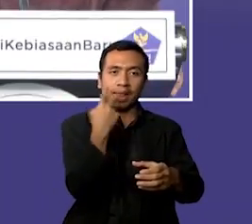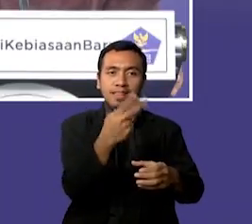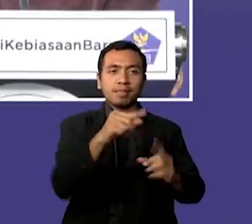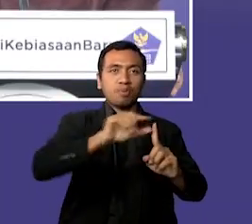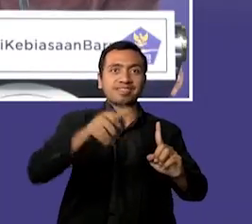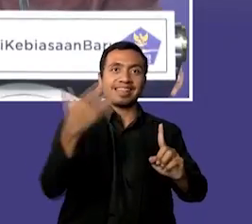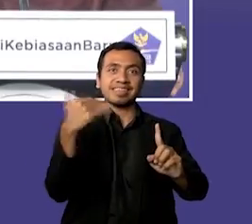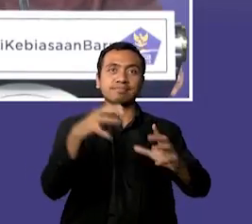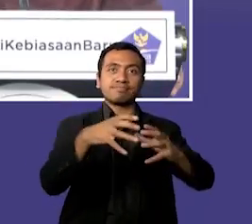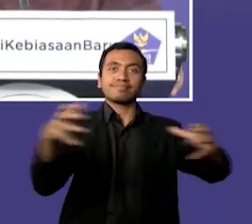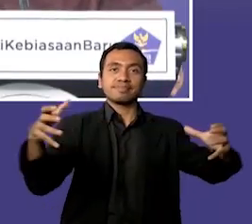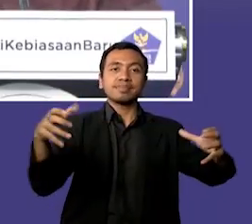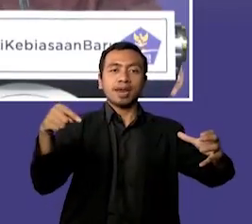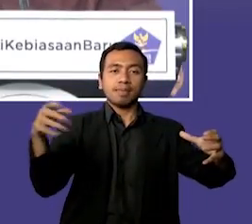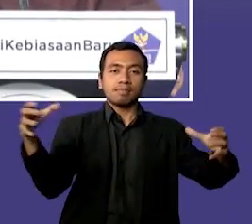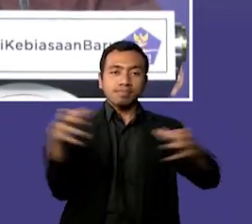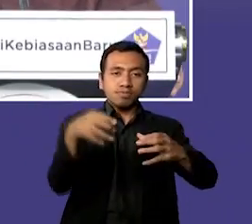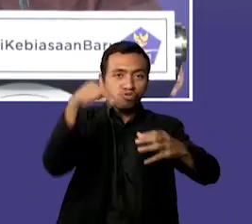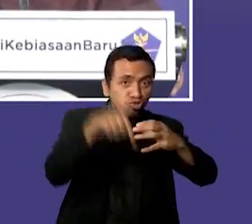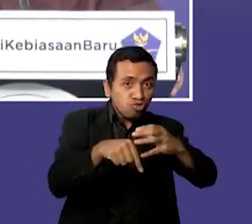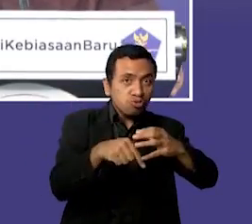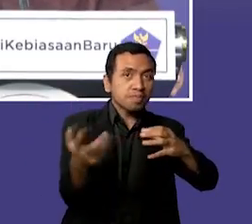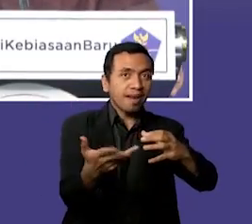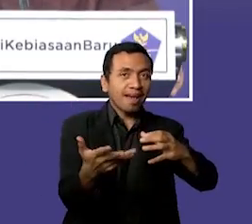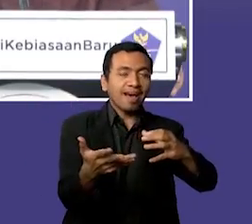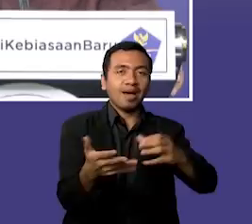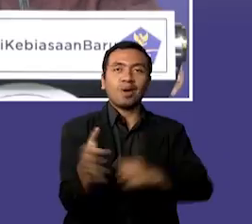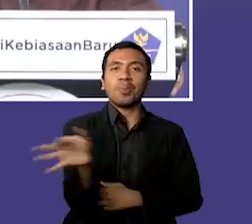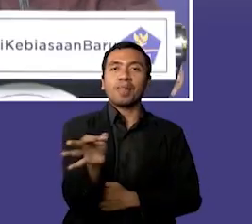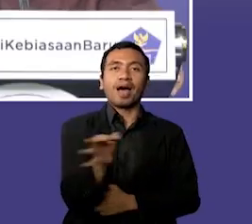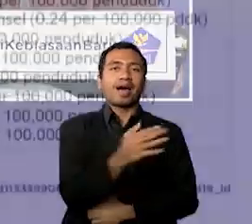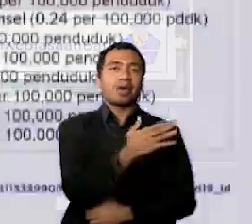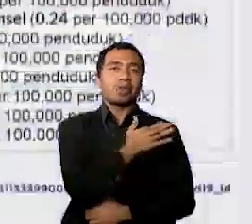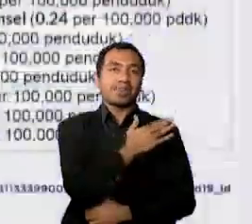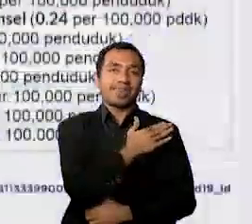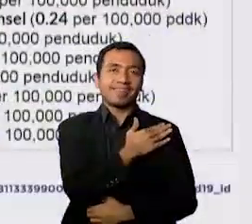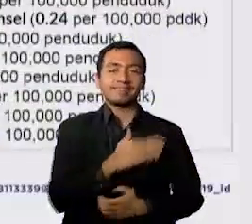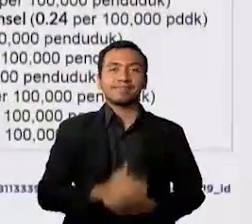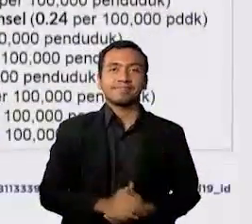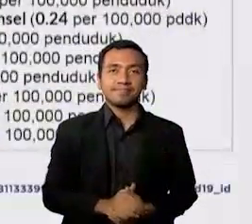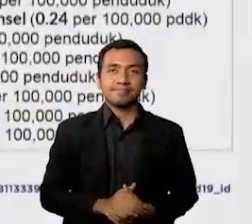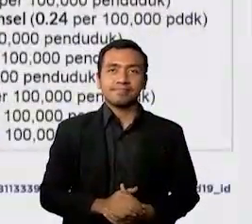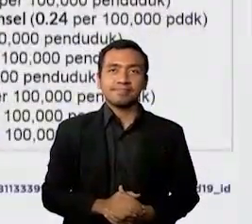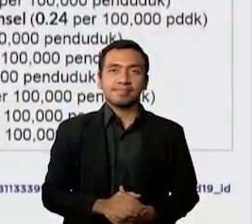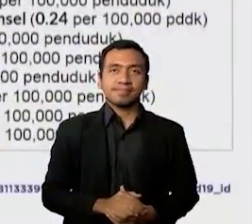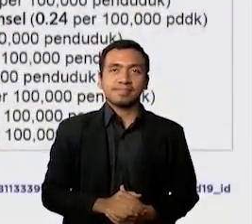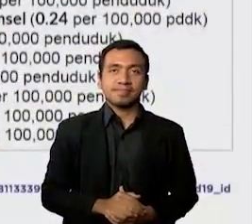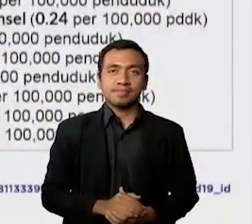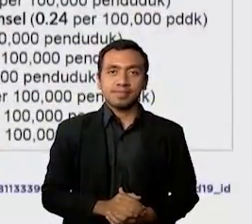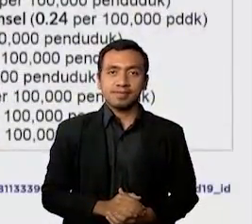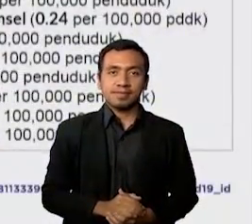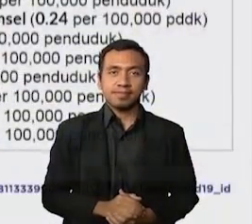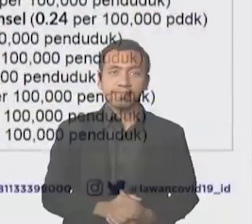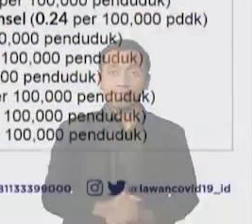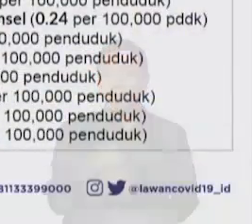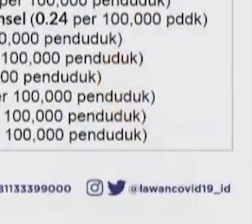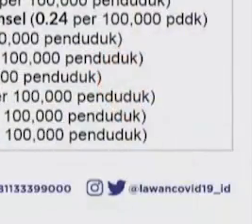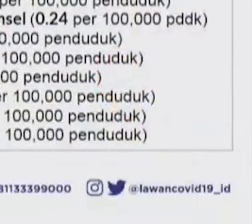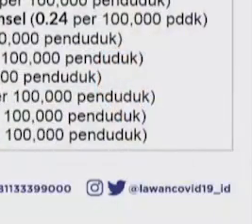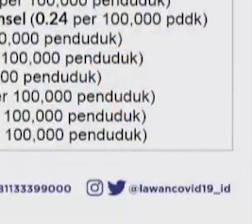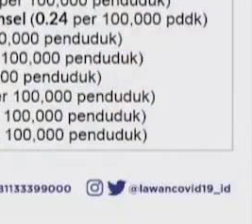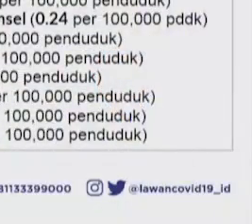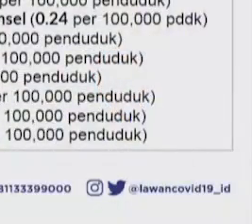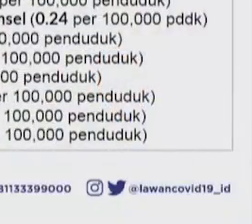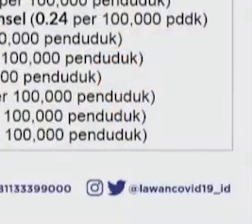provinsi, maka saat ini kita ingin melihat level berdasarkan kabupaten kota. Jika kita lihat di sini berdasarkan